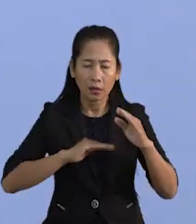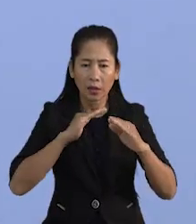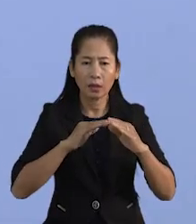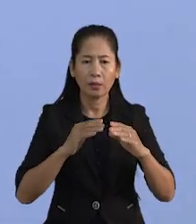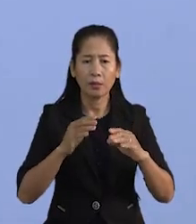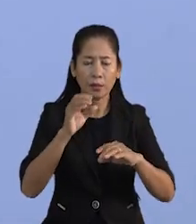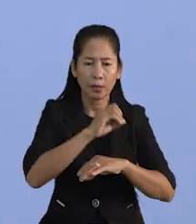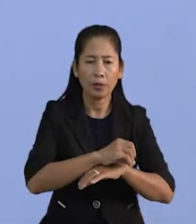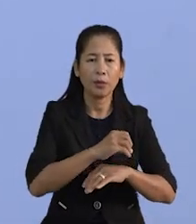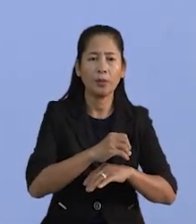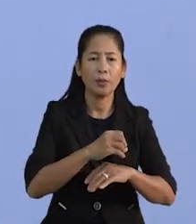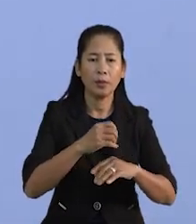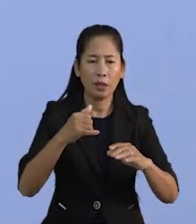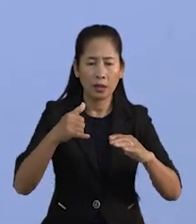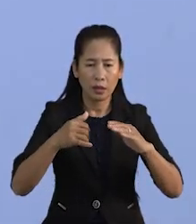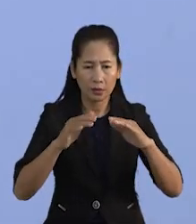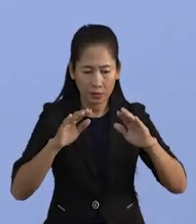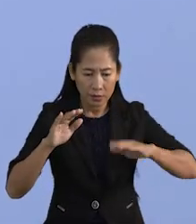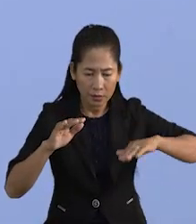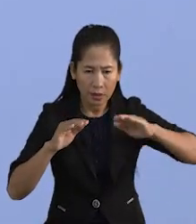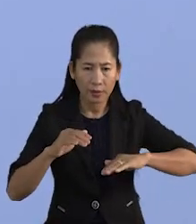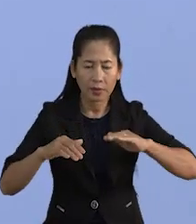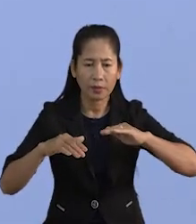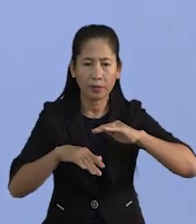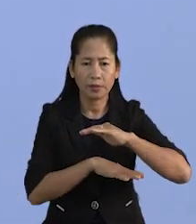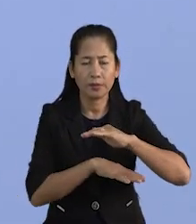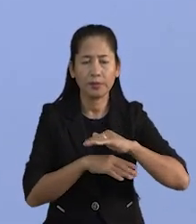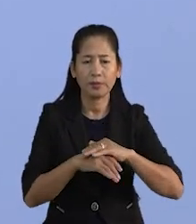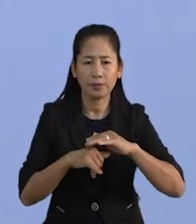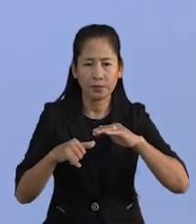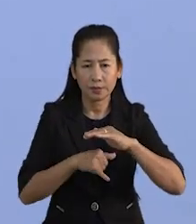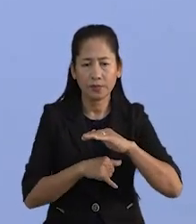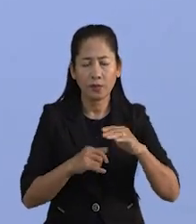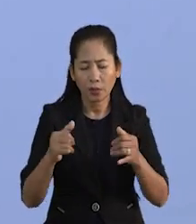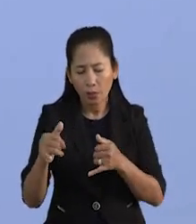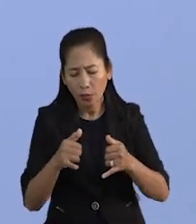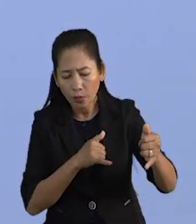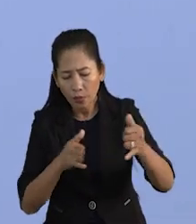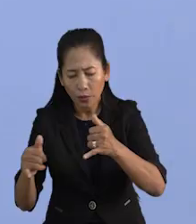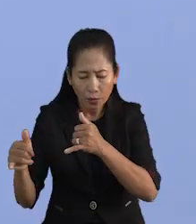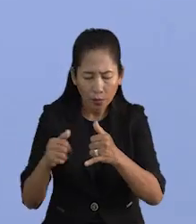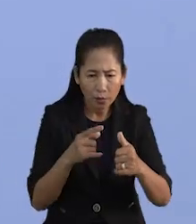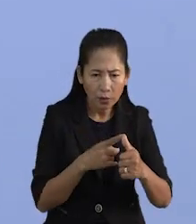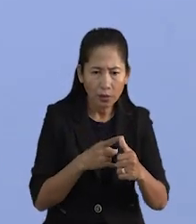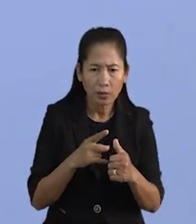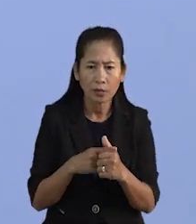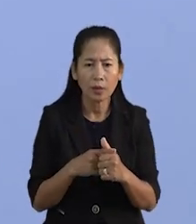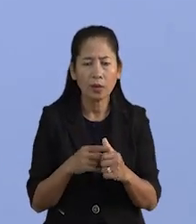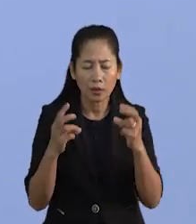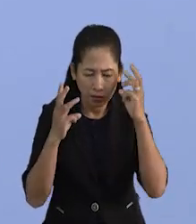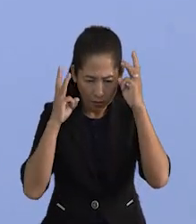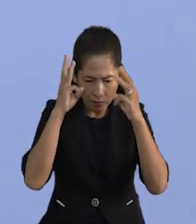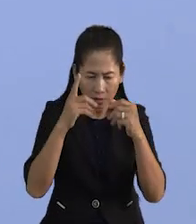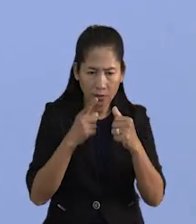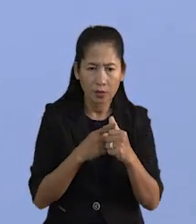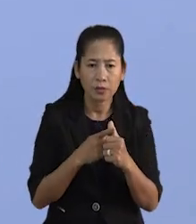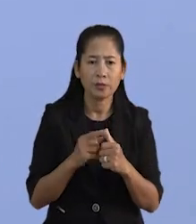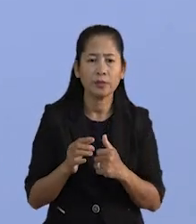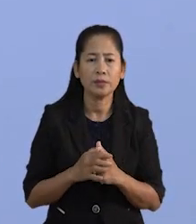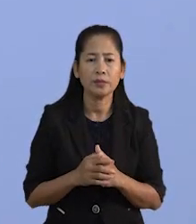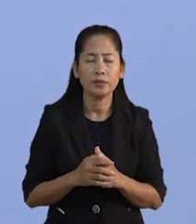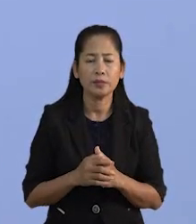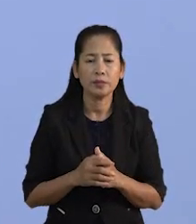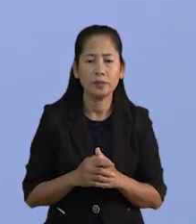សល់ក្រោមស្លាប់មេបាទអញ្ចឹងតើវារត់ឆ្លេះឆ្លាមុនឬក៏វាបារម្ភមុនកូន